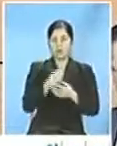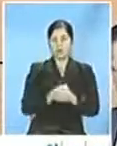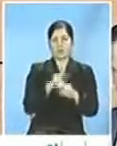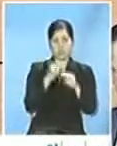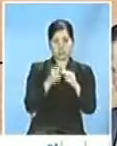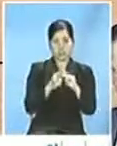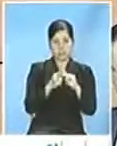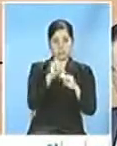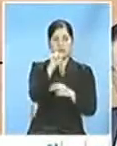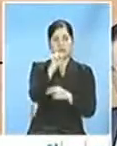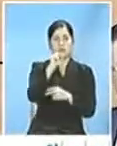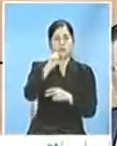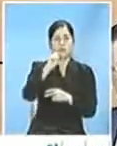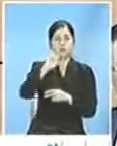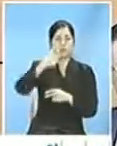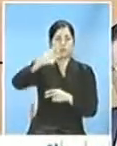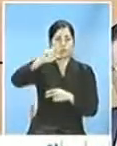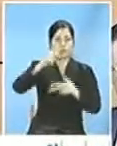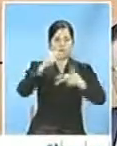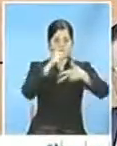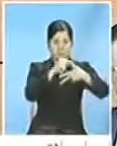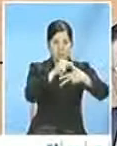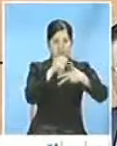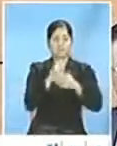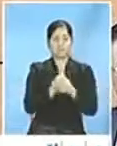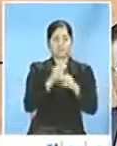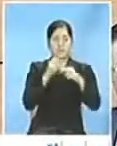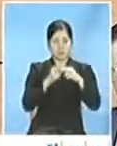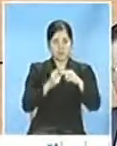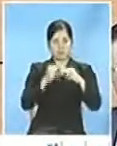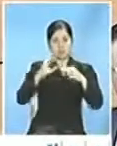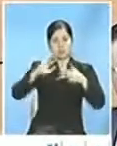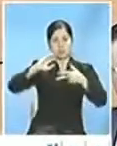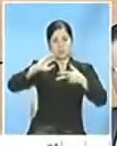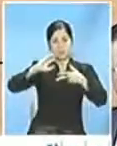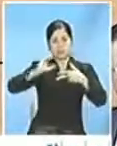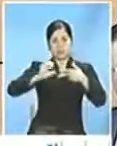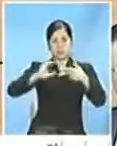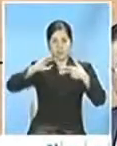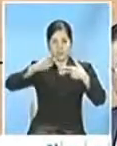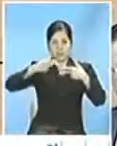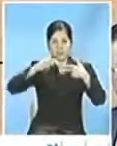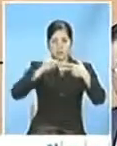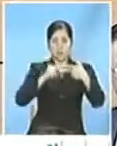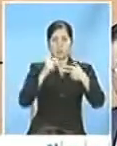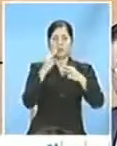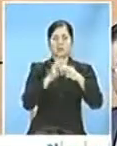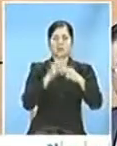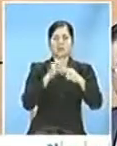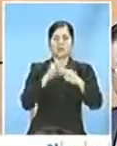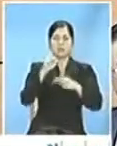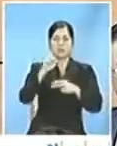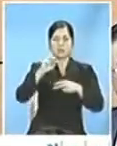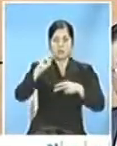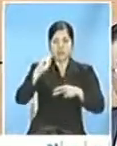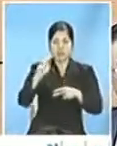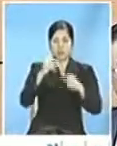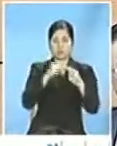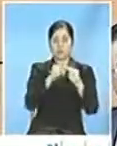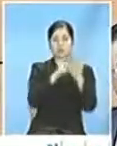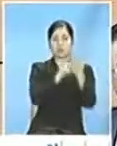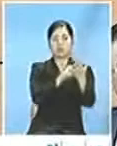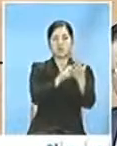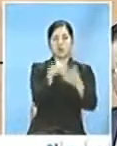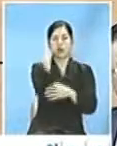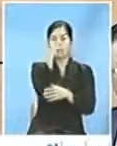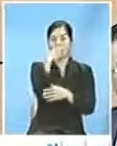ยรัตกลินถูกเสนอโดยคุณเฉลิมอยู่บำรุงถูกโดยคุณสามารถแก้วมีชัยสามท่านนี้